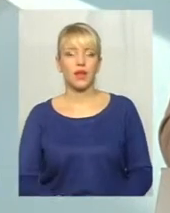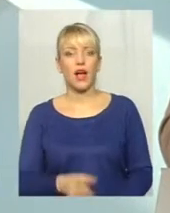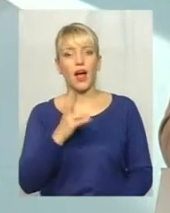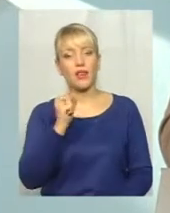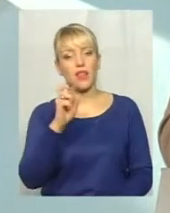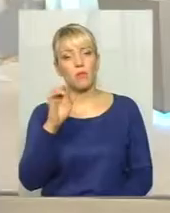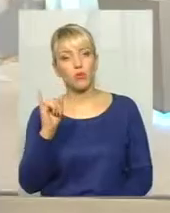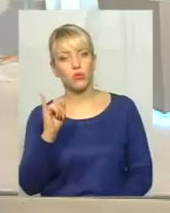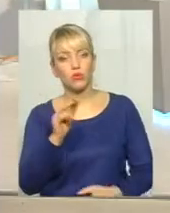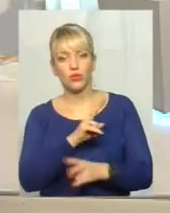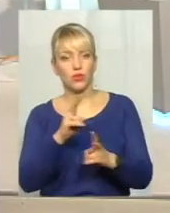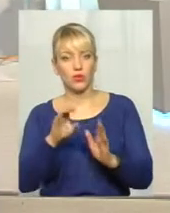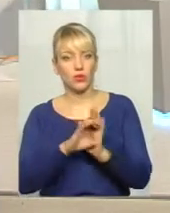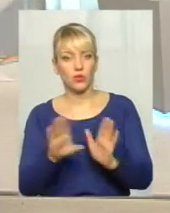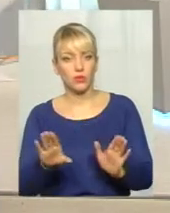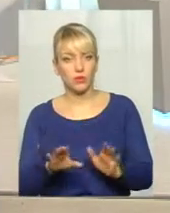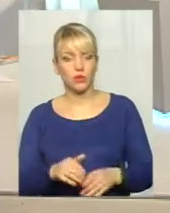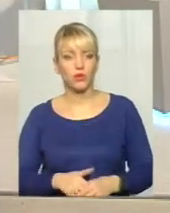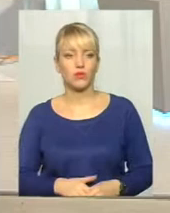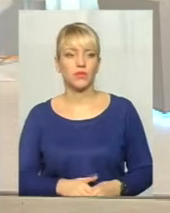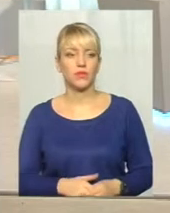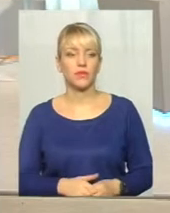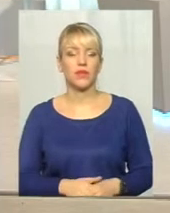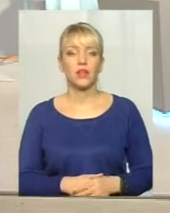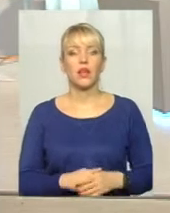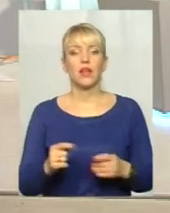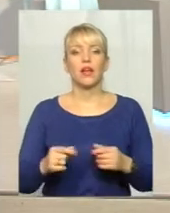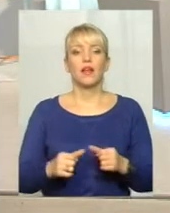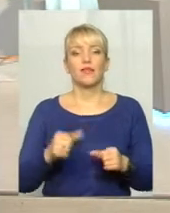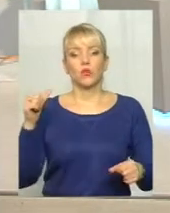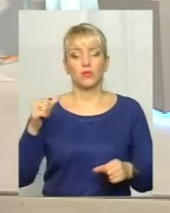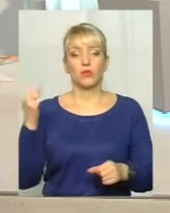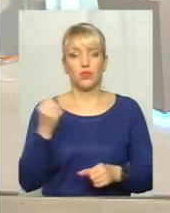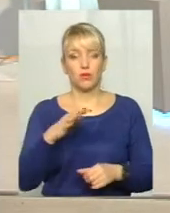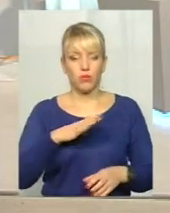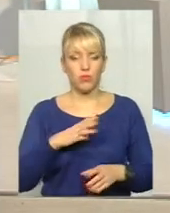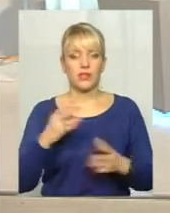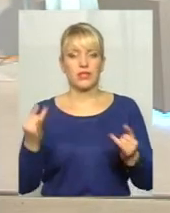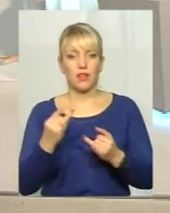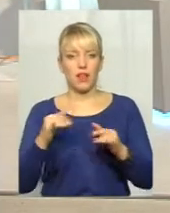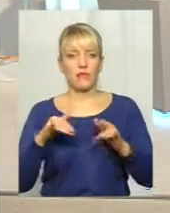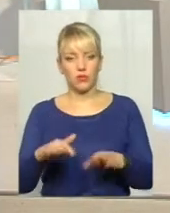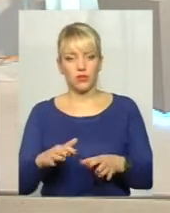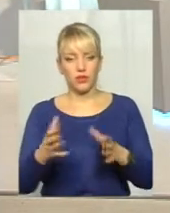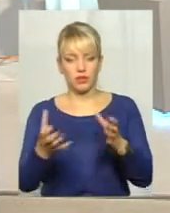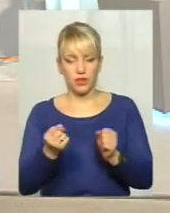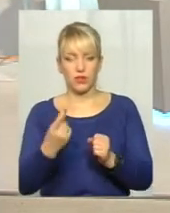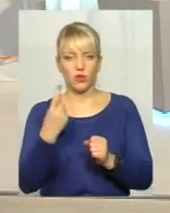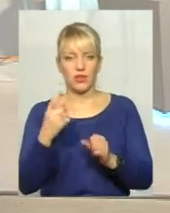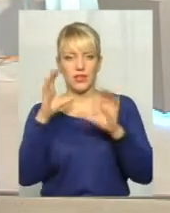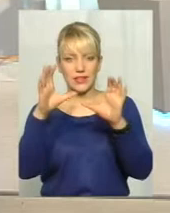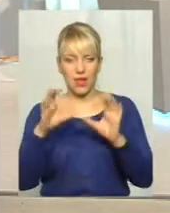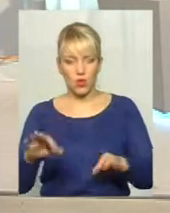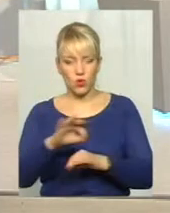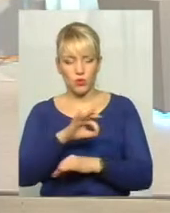Ну і ще минулого тижня, знову ж таки, в цьому контексті відбулася цікава подія. Прийняли законопроект один, так, який